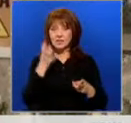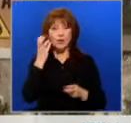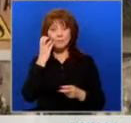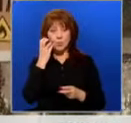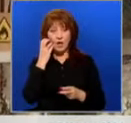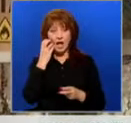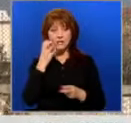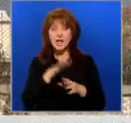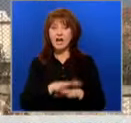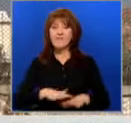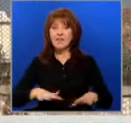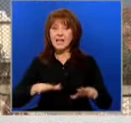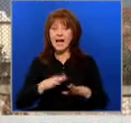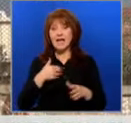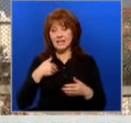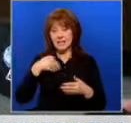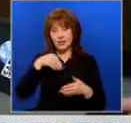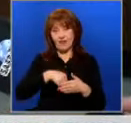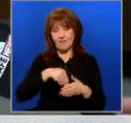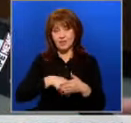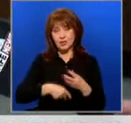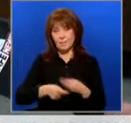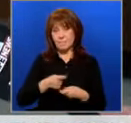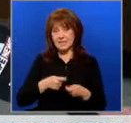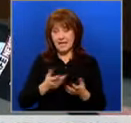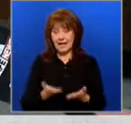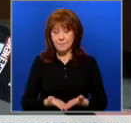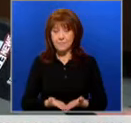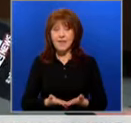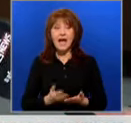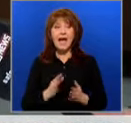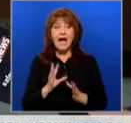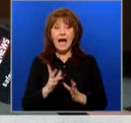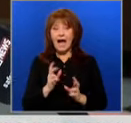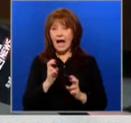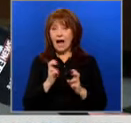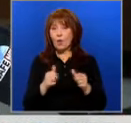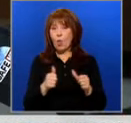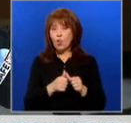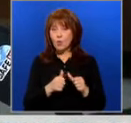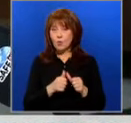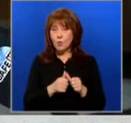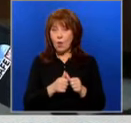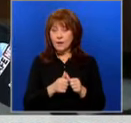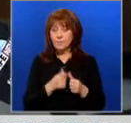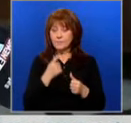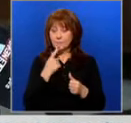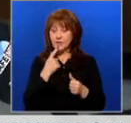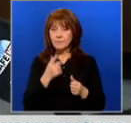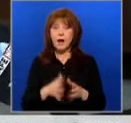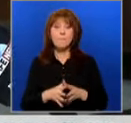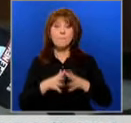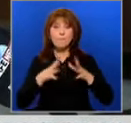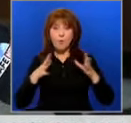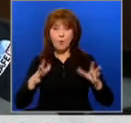бургаската рафинерия влияе пряко и на вътрешния пазар. Всъщност, ако рафинерията реализираше големи количества горива, по-големи